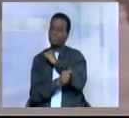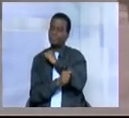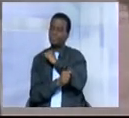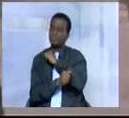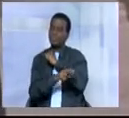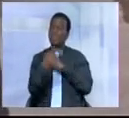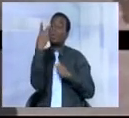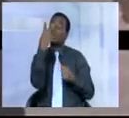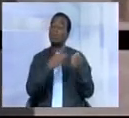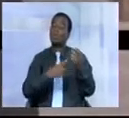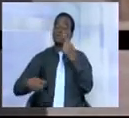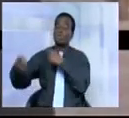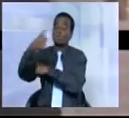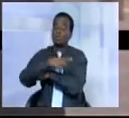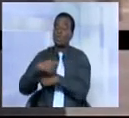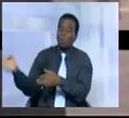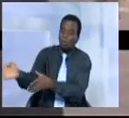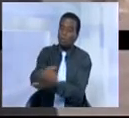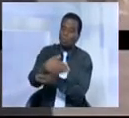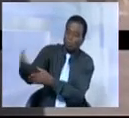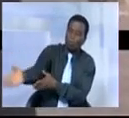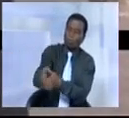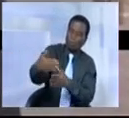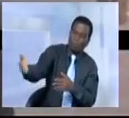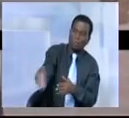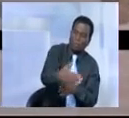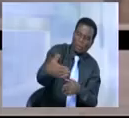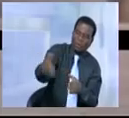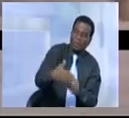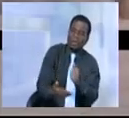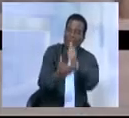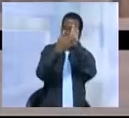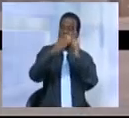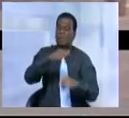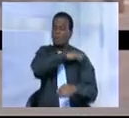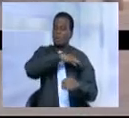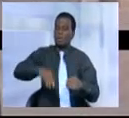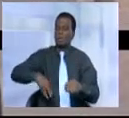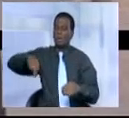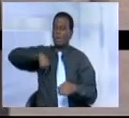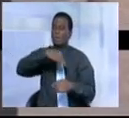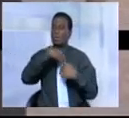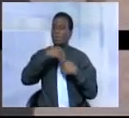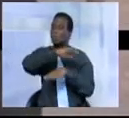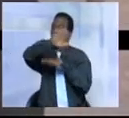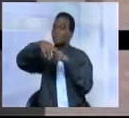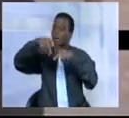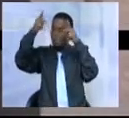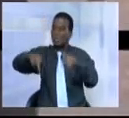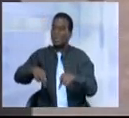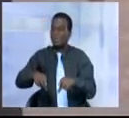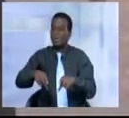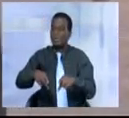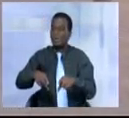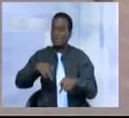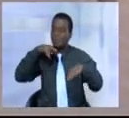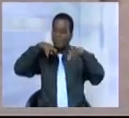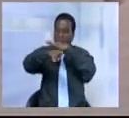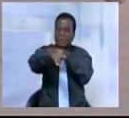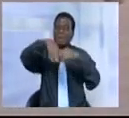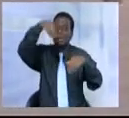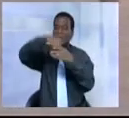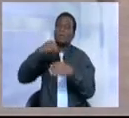Voilà 2 jours que nous nettoyons la ville avec l'aide de la municipalité. Et nous appelons tous les gens de Fallujah qui sont partis à réintégrer leur